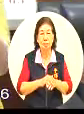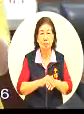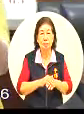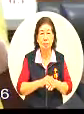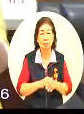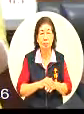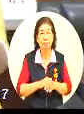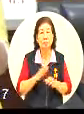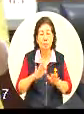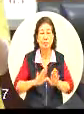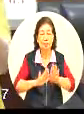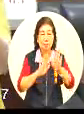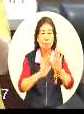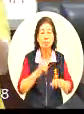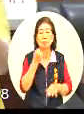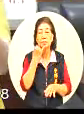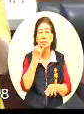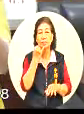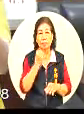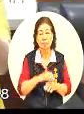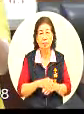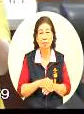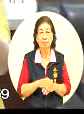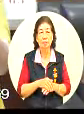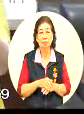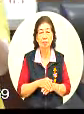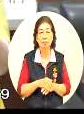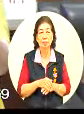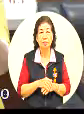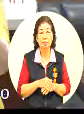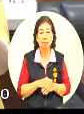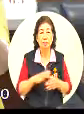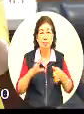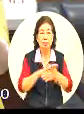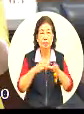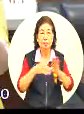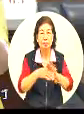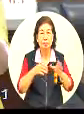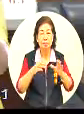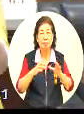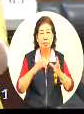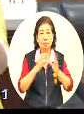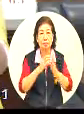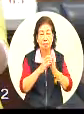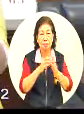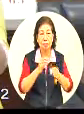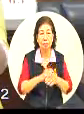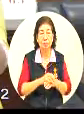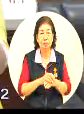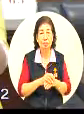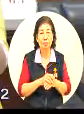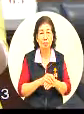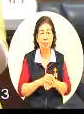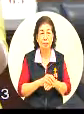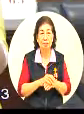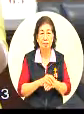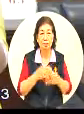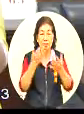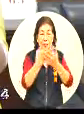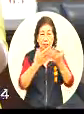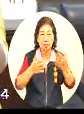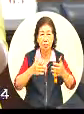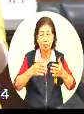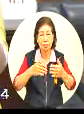再进步的空间哦。因为我伫咱的文化局，网路上面看说哦，